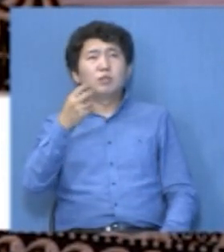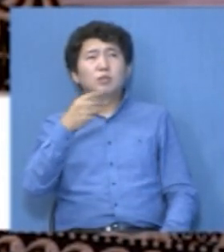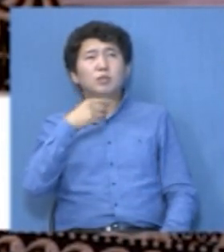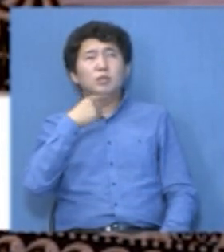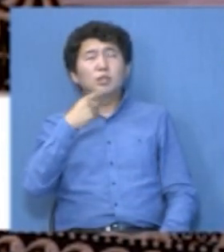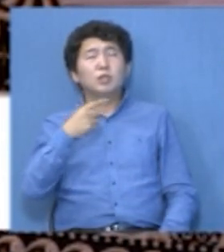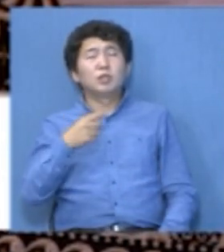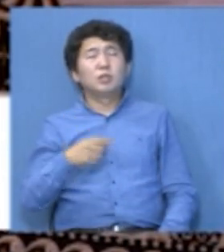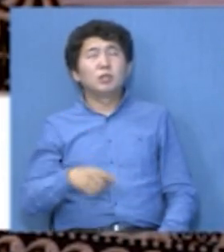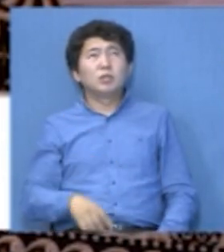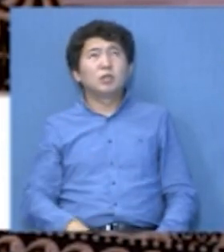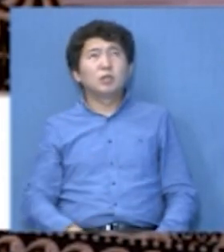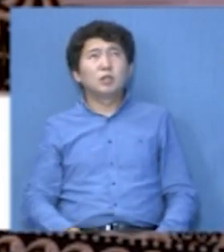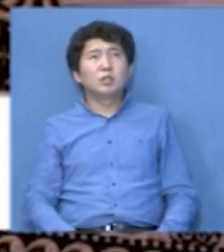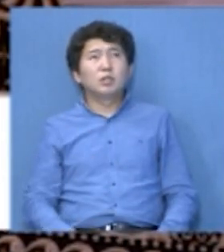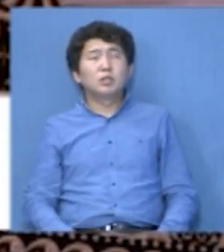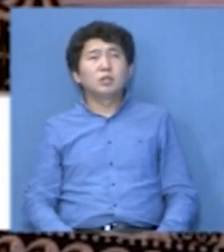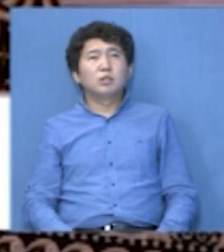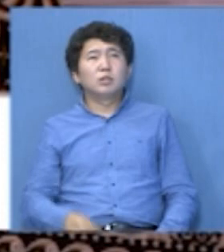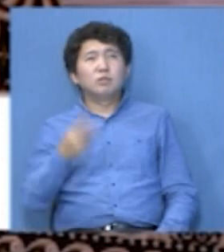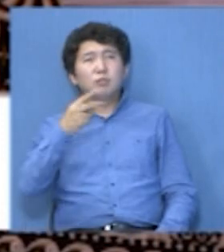с большой историей. В